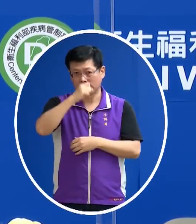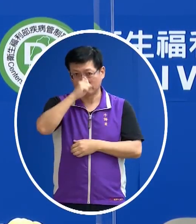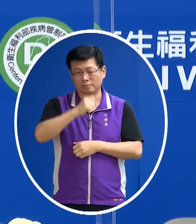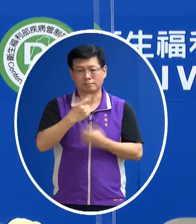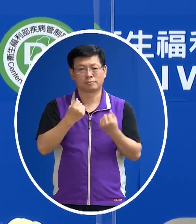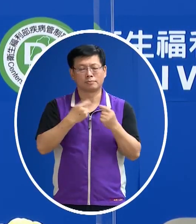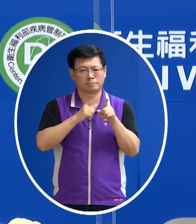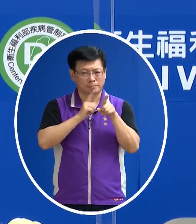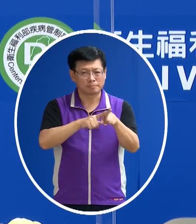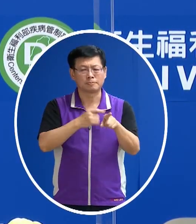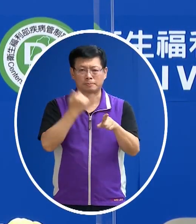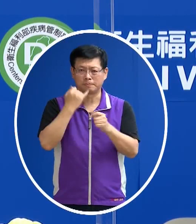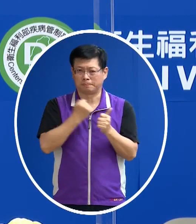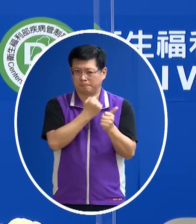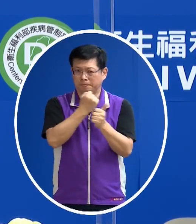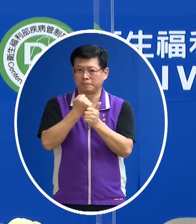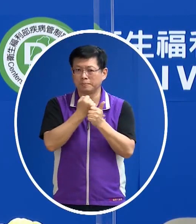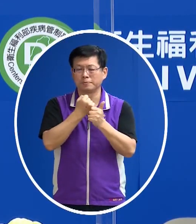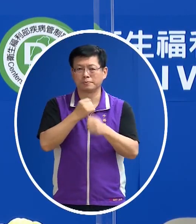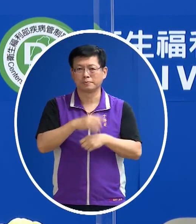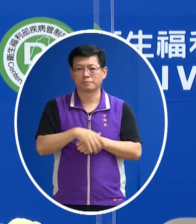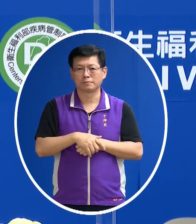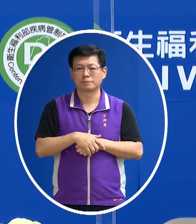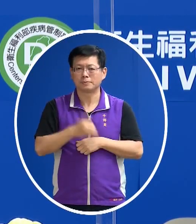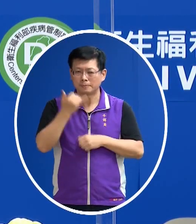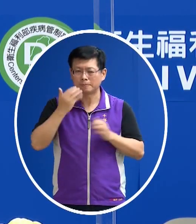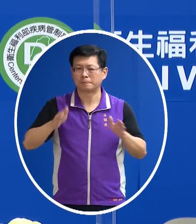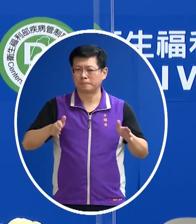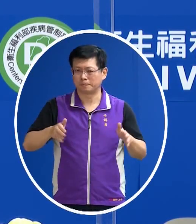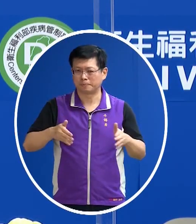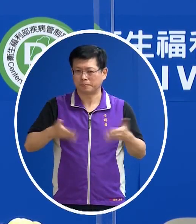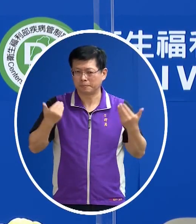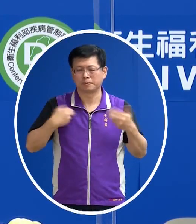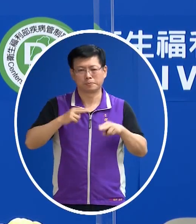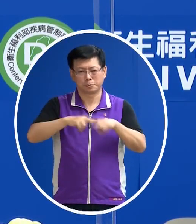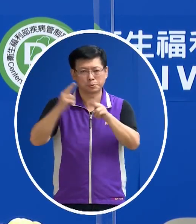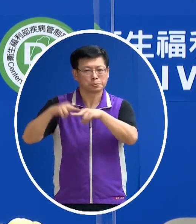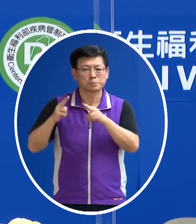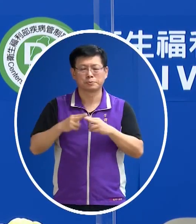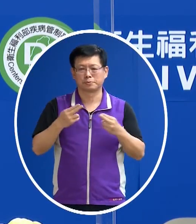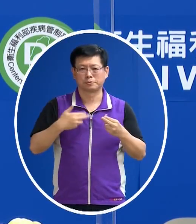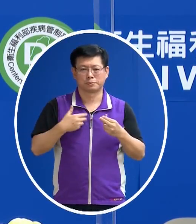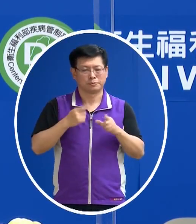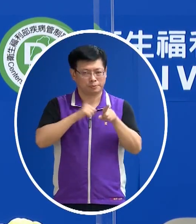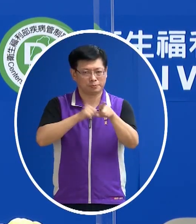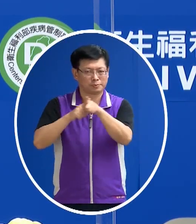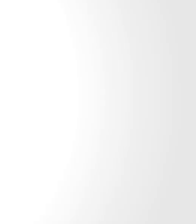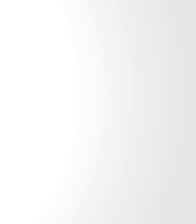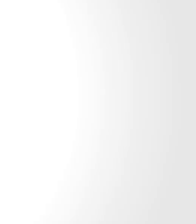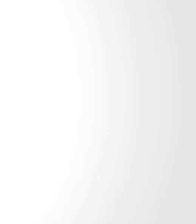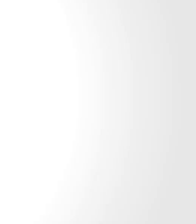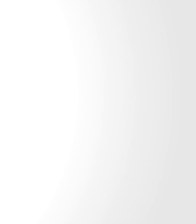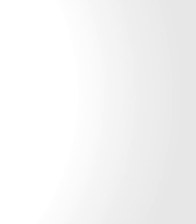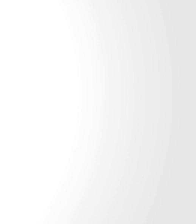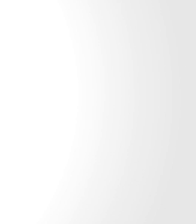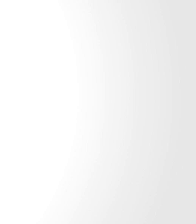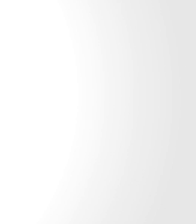朝着可控的情况下尽量来开放，那以这样的原则在进行。